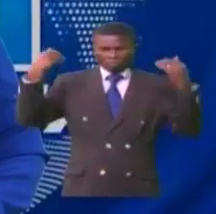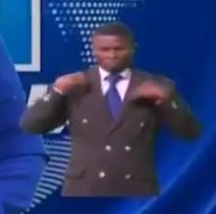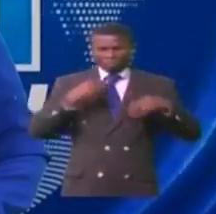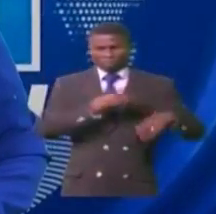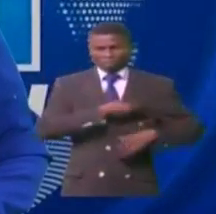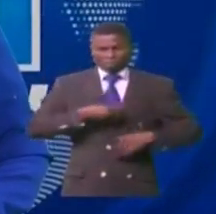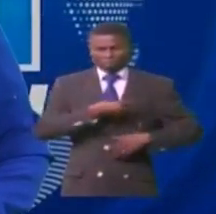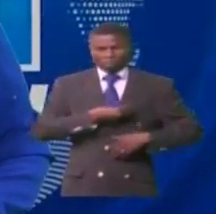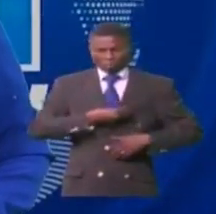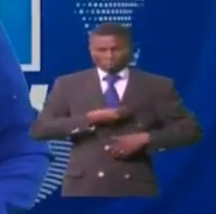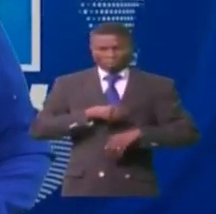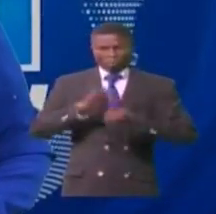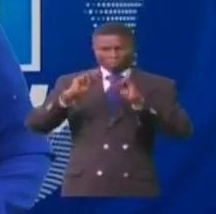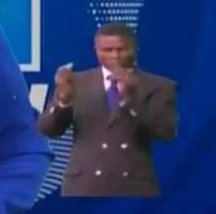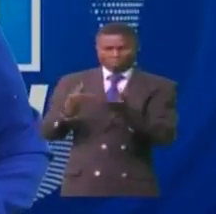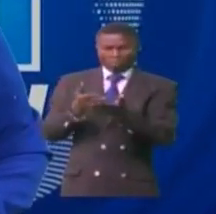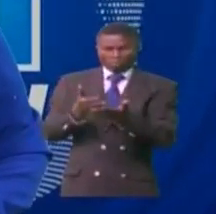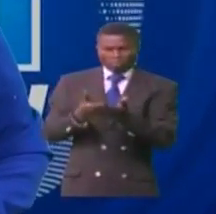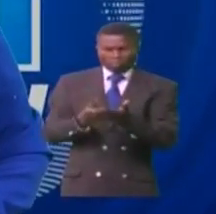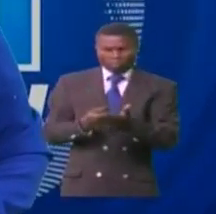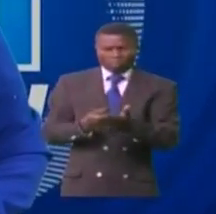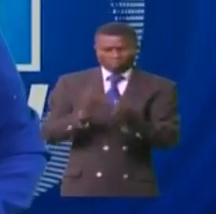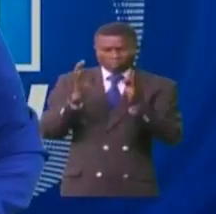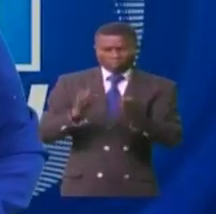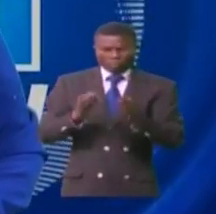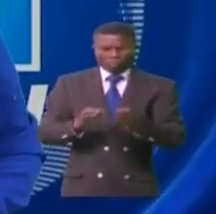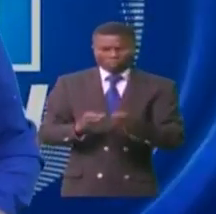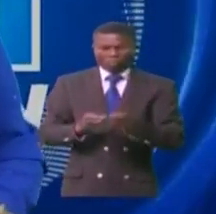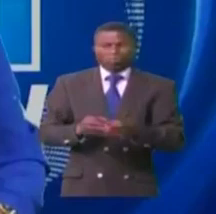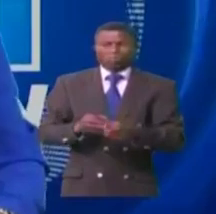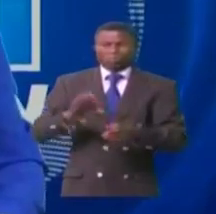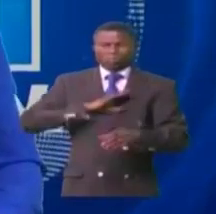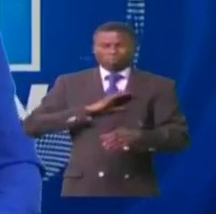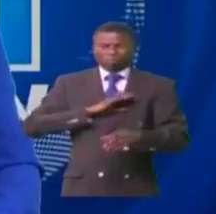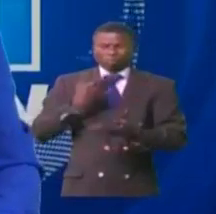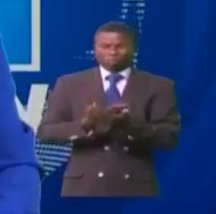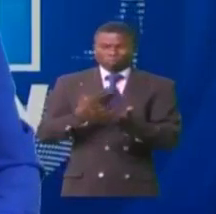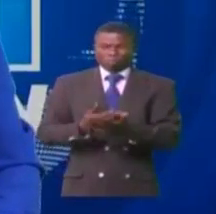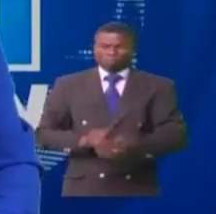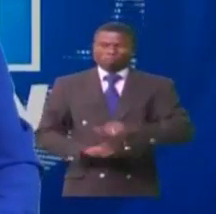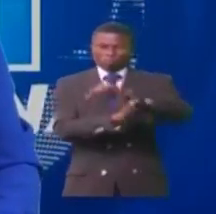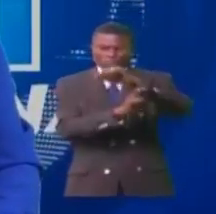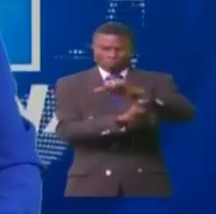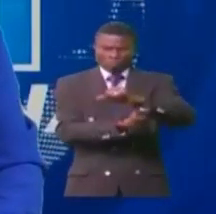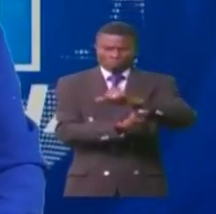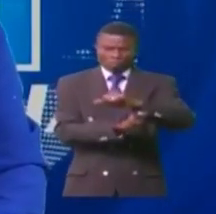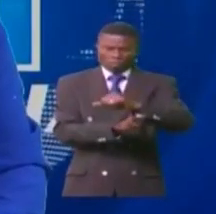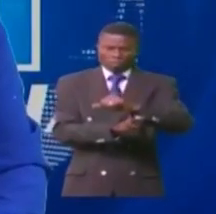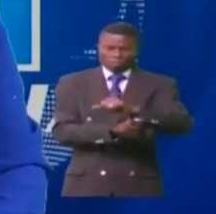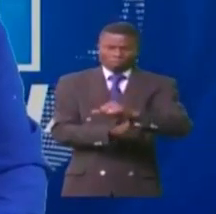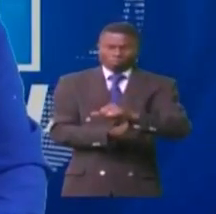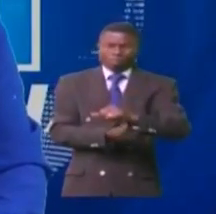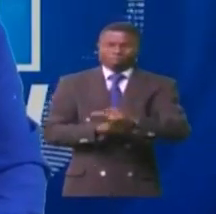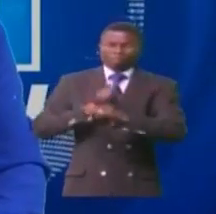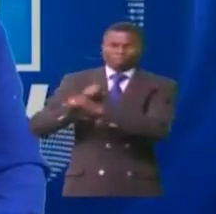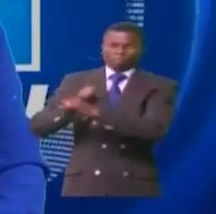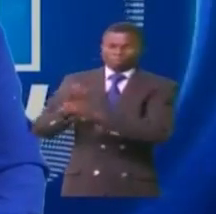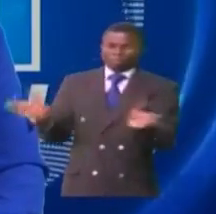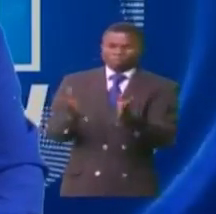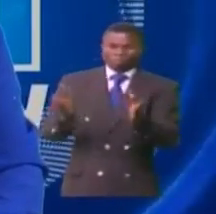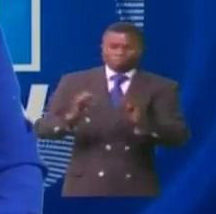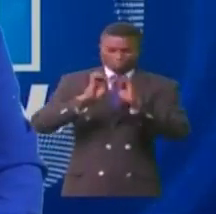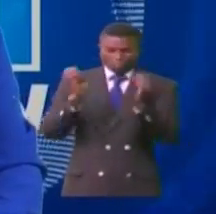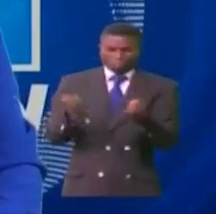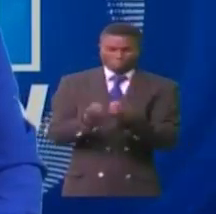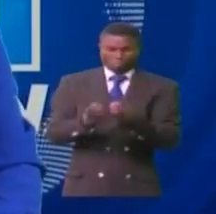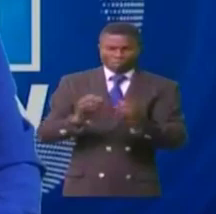dite institution. Néanmoins, grâce à l'intervention de la police nationale congolaise commise à la garde et au renforcement de l'équipe,